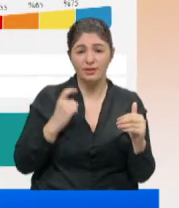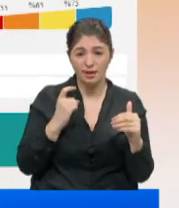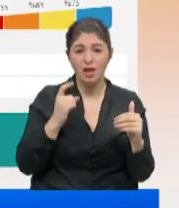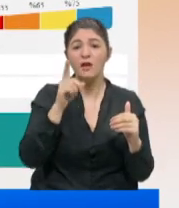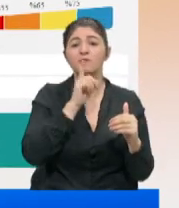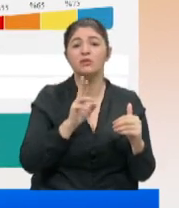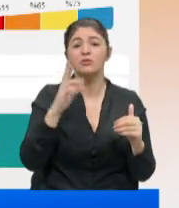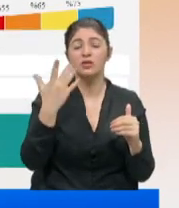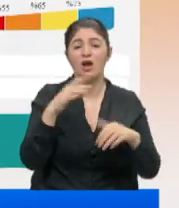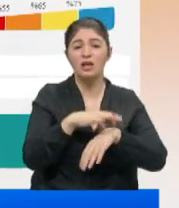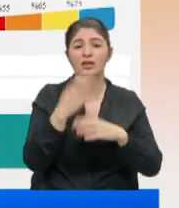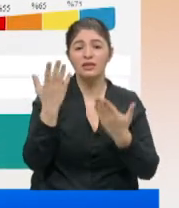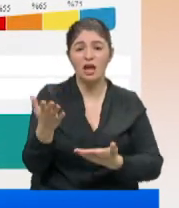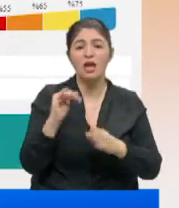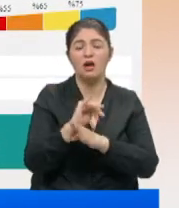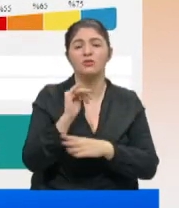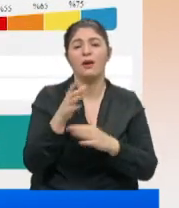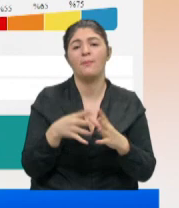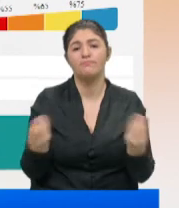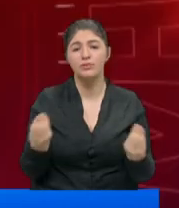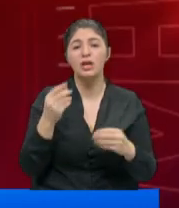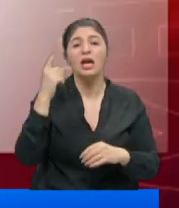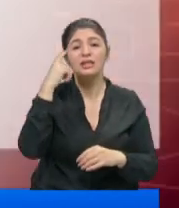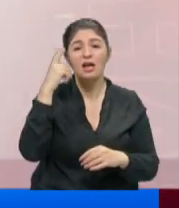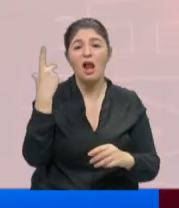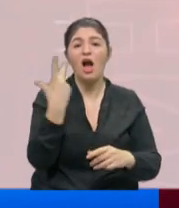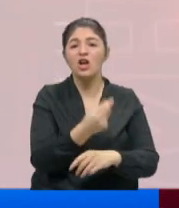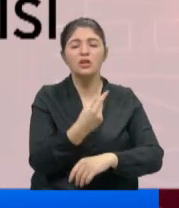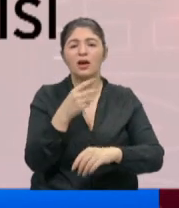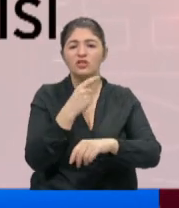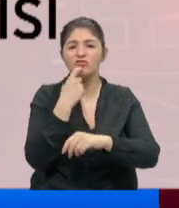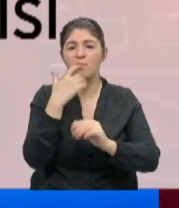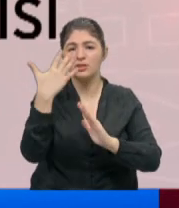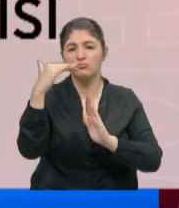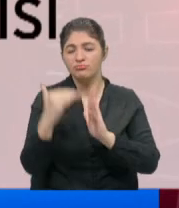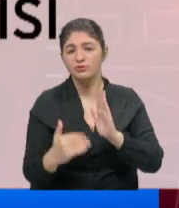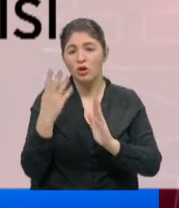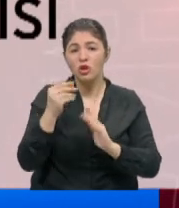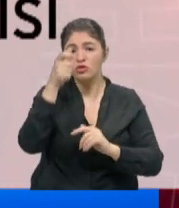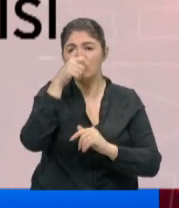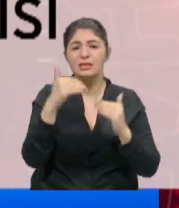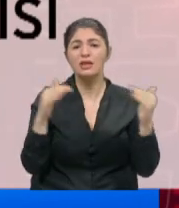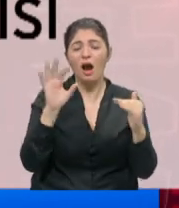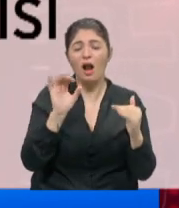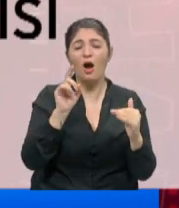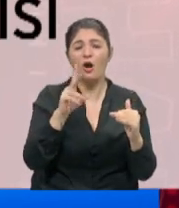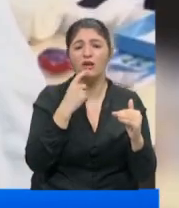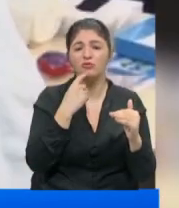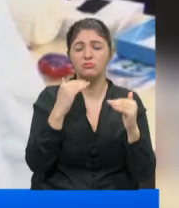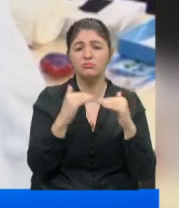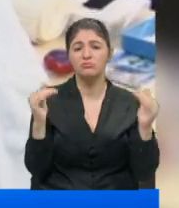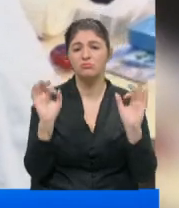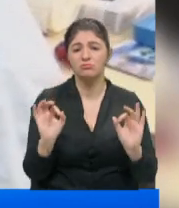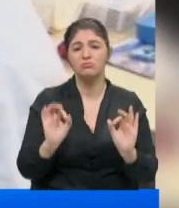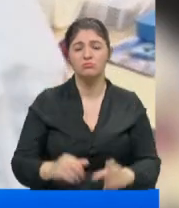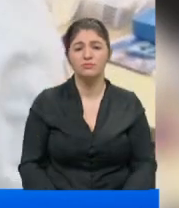saatte 175 hasta daha yaşamını yitirdi. İsrail aşılama yaşını 5'e düşürürken Türkiye'de ise sınır hala 12 yaş.